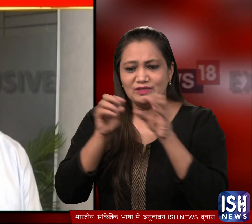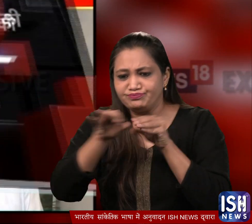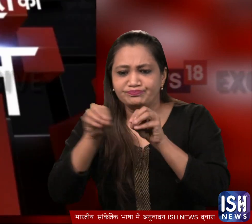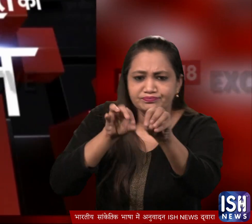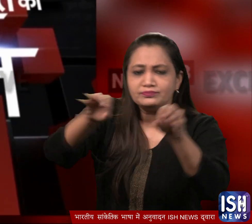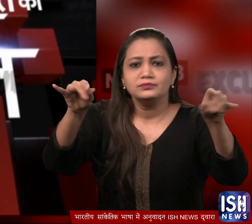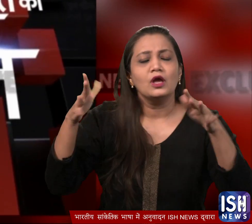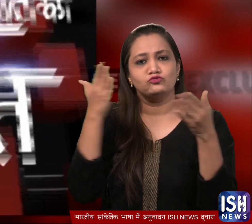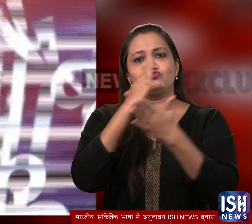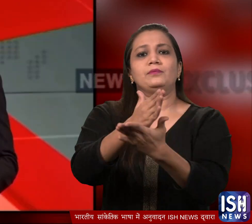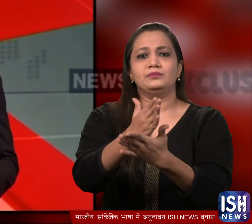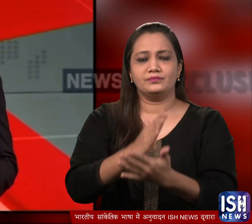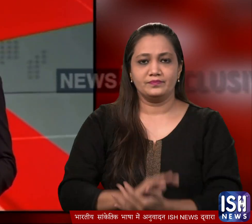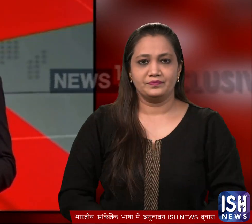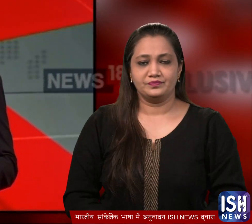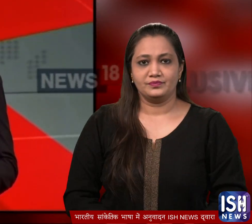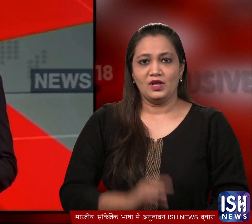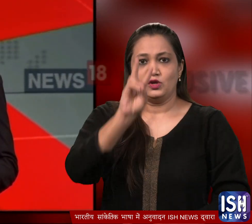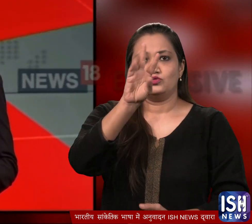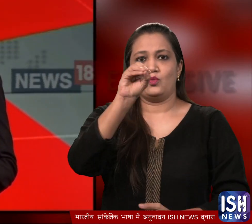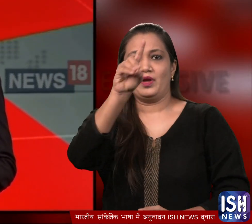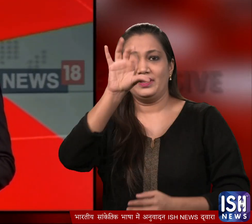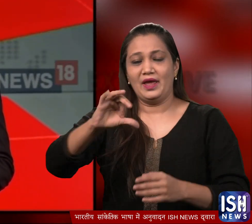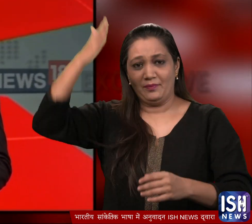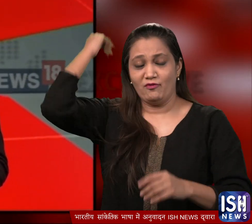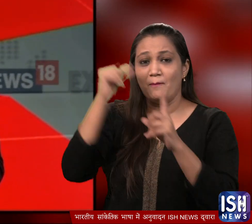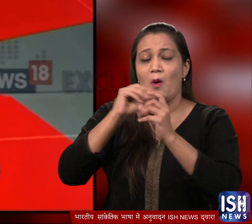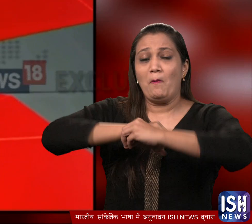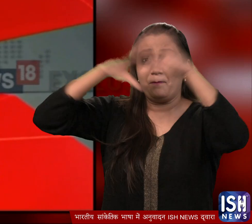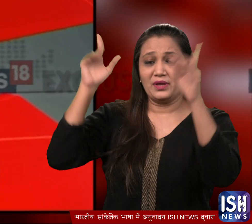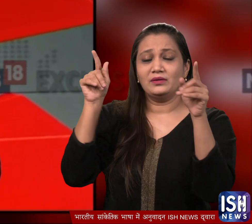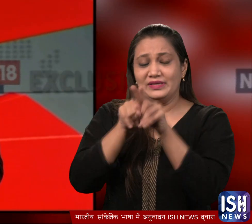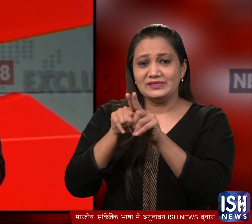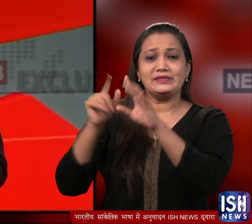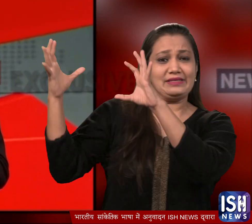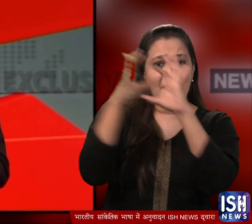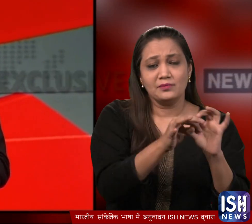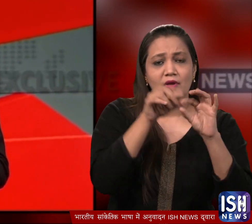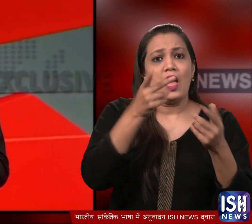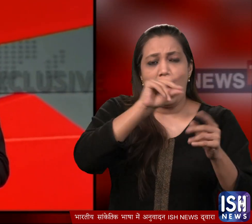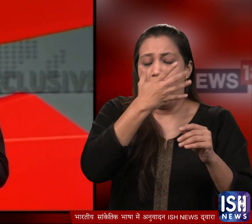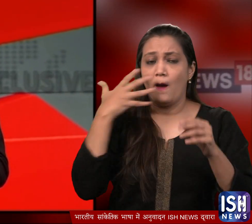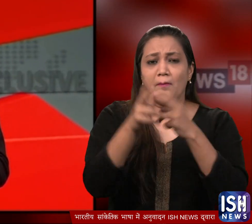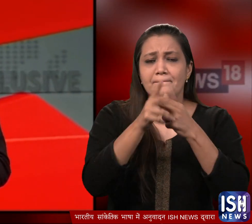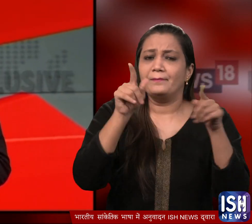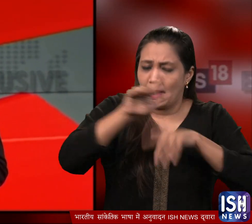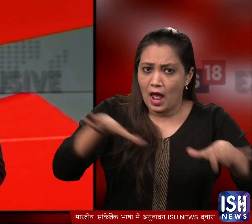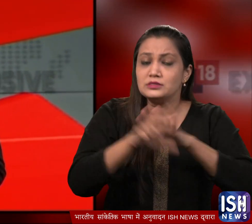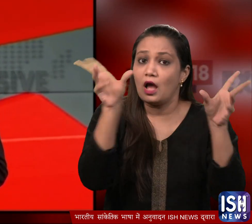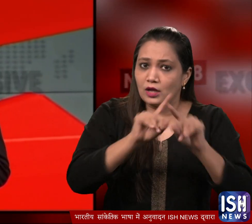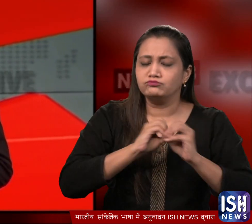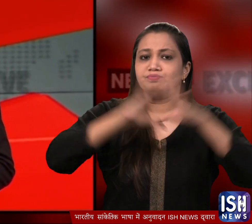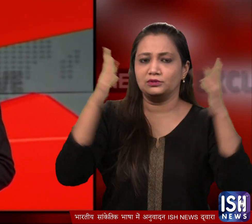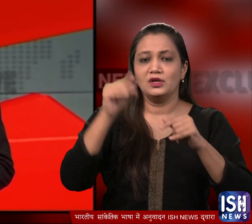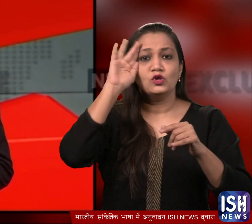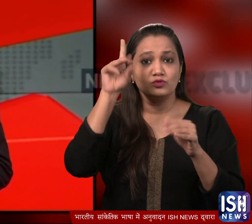उसको रोकना। 2019 में जम्मू कश्मीर के पुलवामा में हुए हमले की तर्ज पर आतंकी फिर बड़ी साजिश को अंजाम देने की फिराक में है। न्यूज़